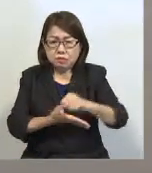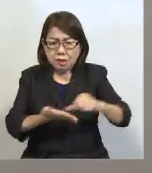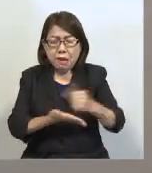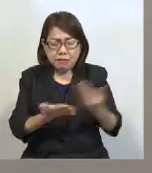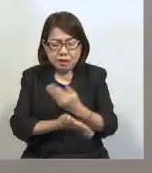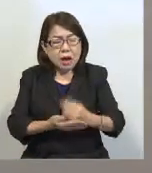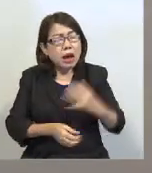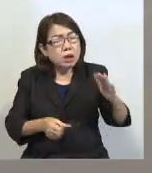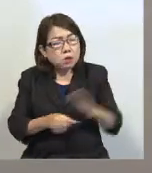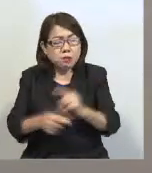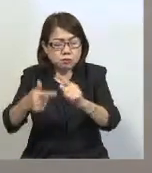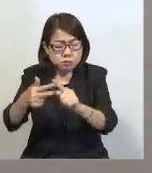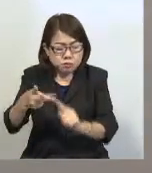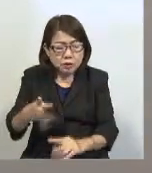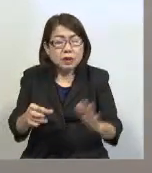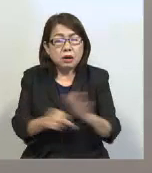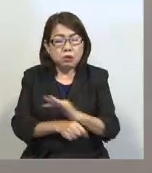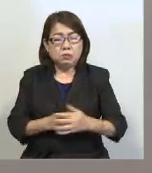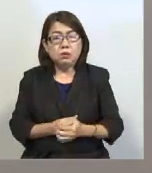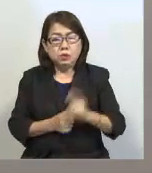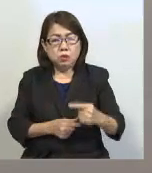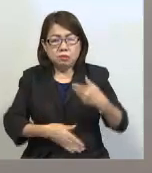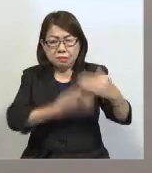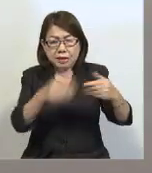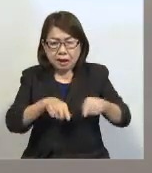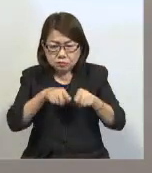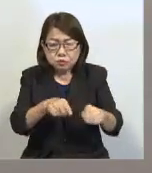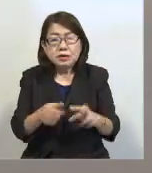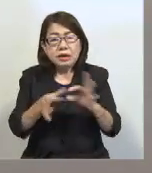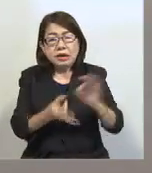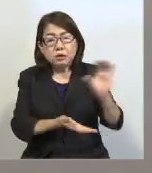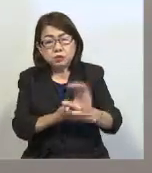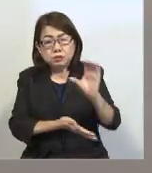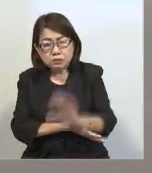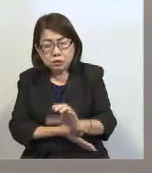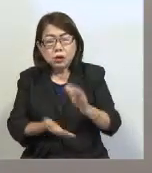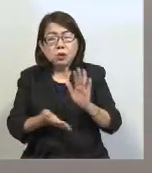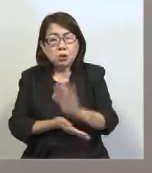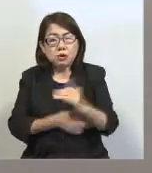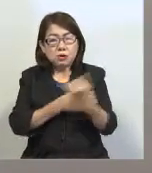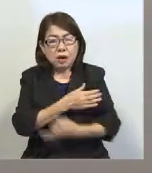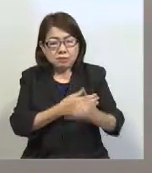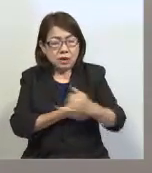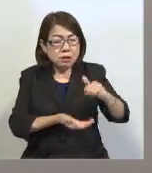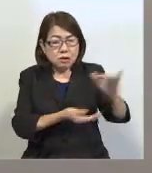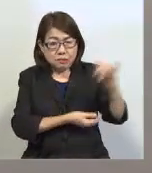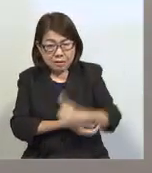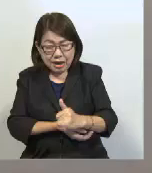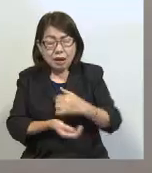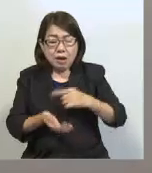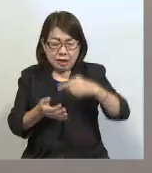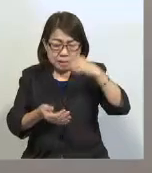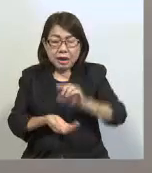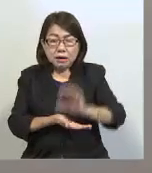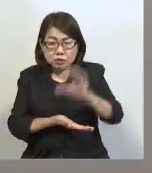ในหลายมิติด้วยกันนะครับเพราะมันต้องเดินหน้าไปด้วยกันทั้งในเรื่องการลงทุนทั้งในประเทศและต่างประเทศในเรื่องการท่องเที่ยว